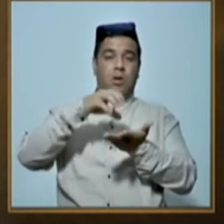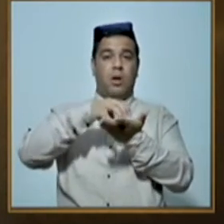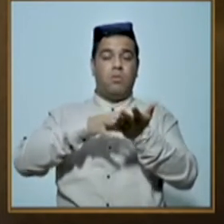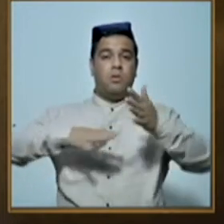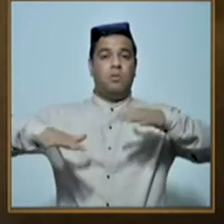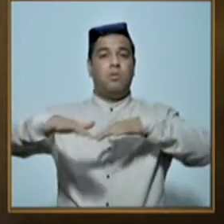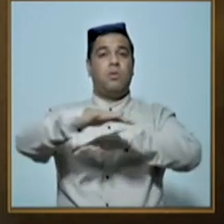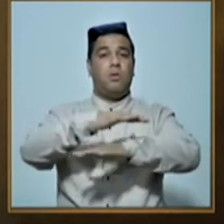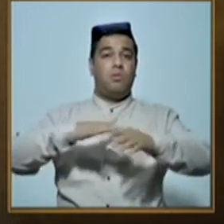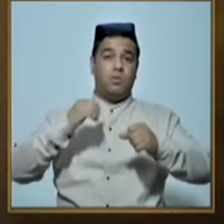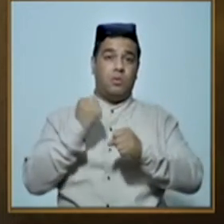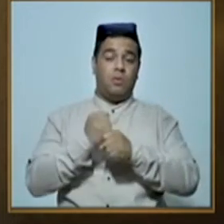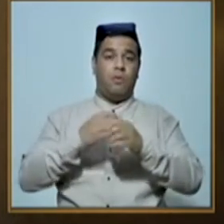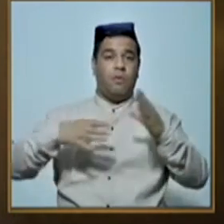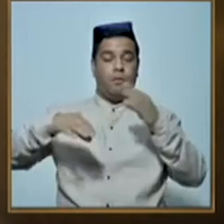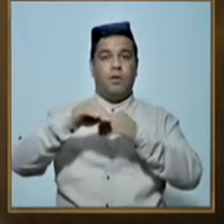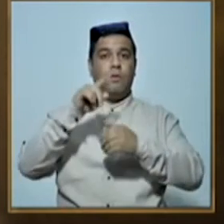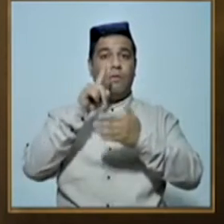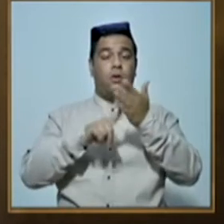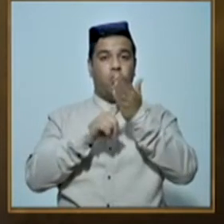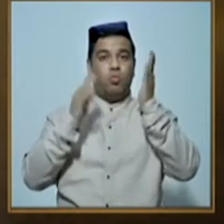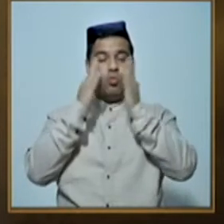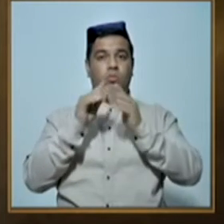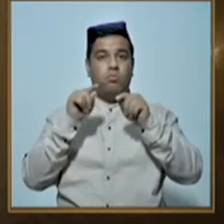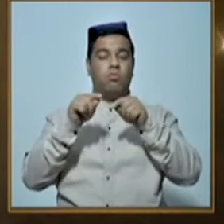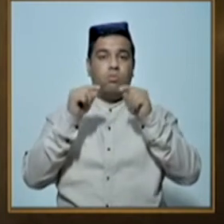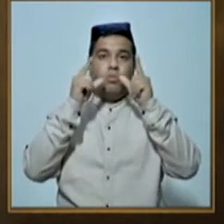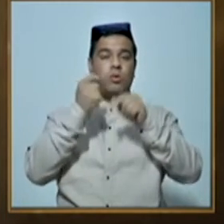ziyaret kıldılar, hem ahli Mekke Müslüman buldu.